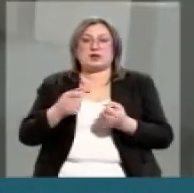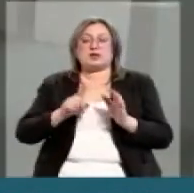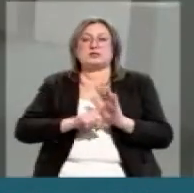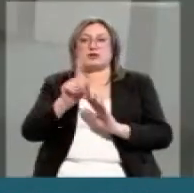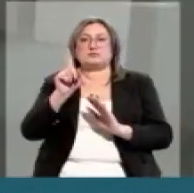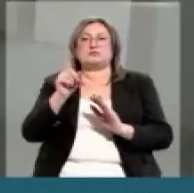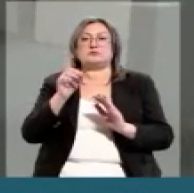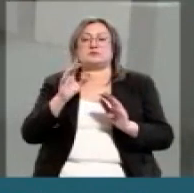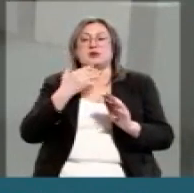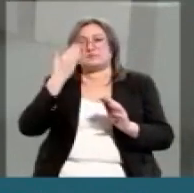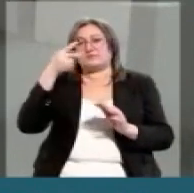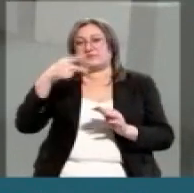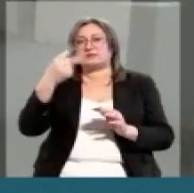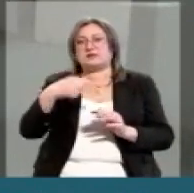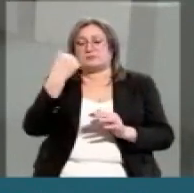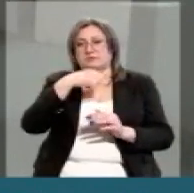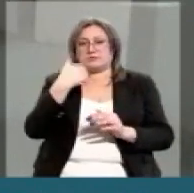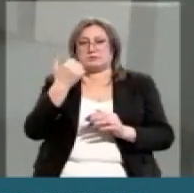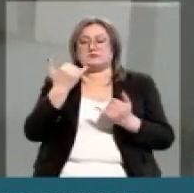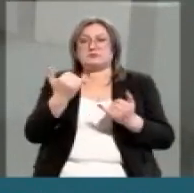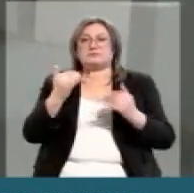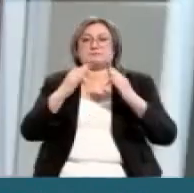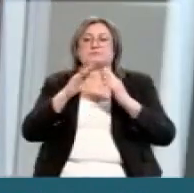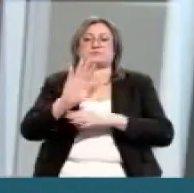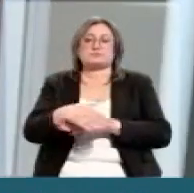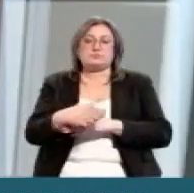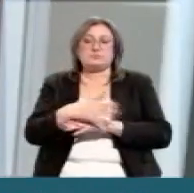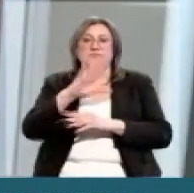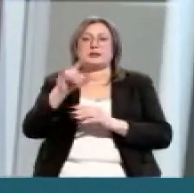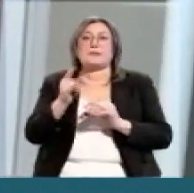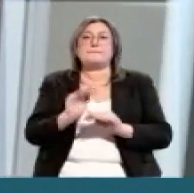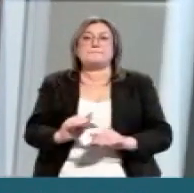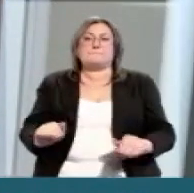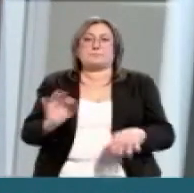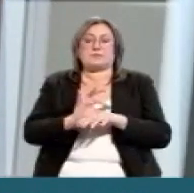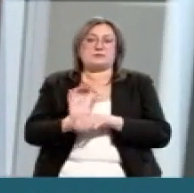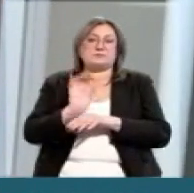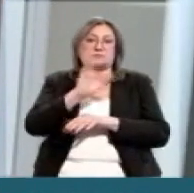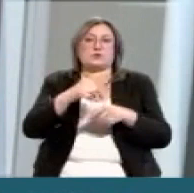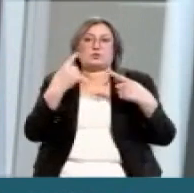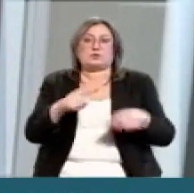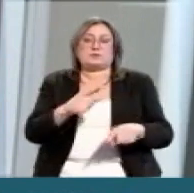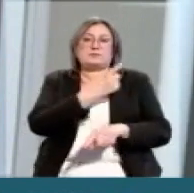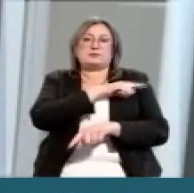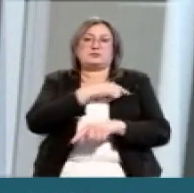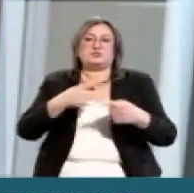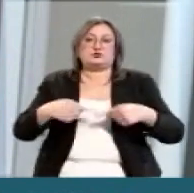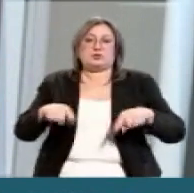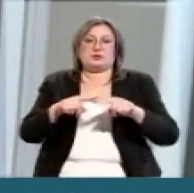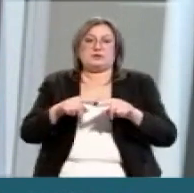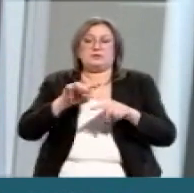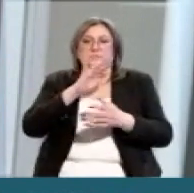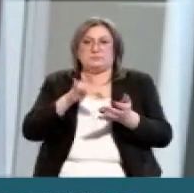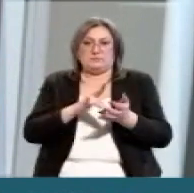начали еще летом 2020 года. Сегодня здание пустует, всех маленьких пациентов перевели в корпус других медицинских